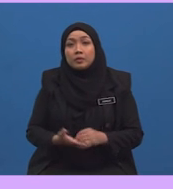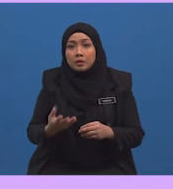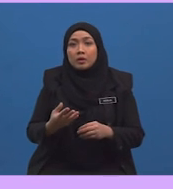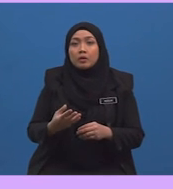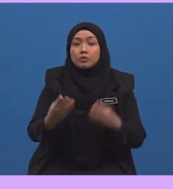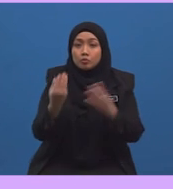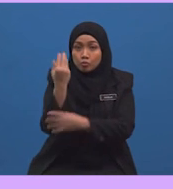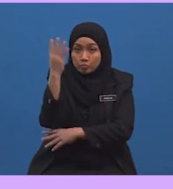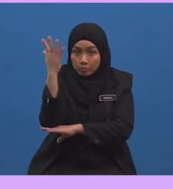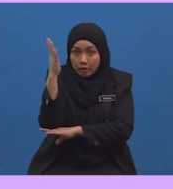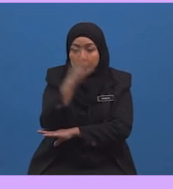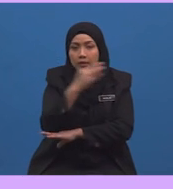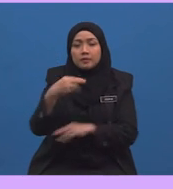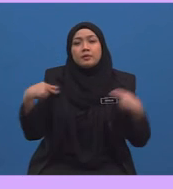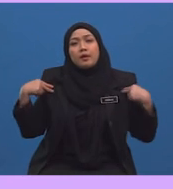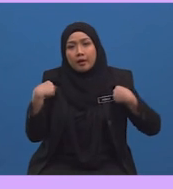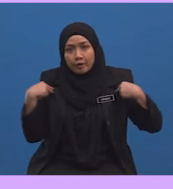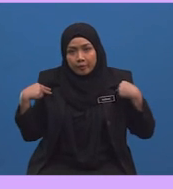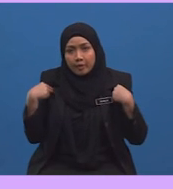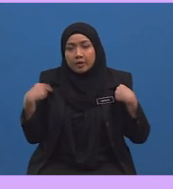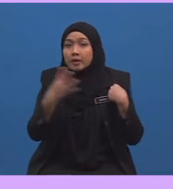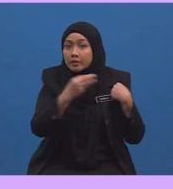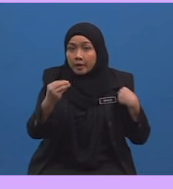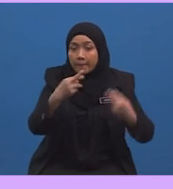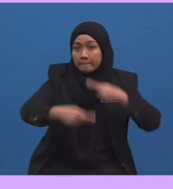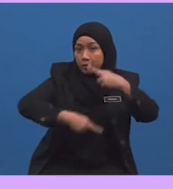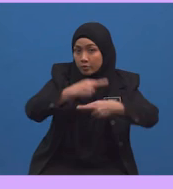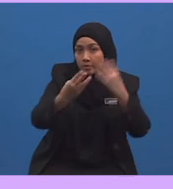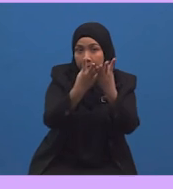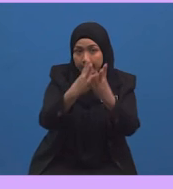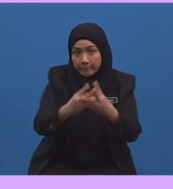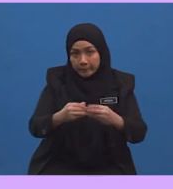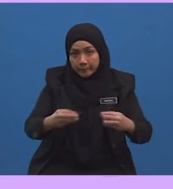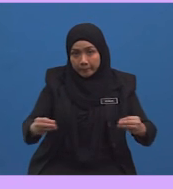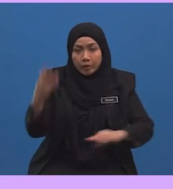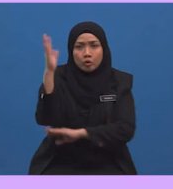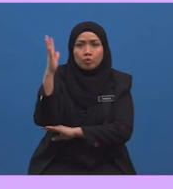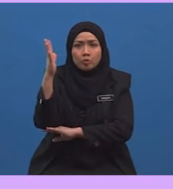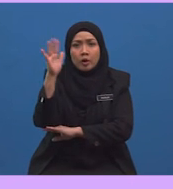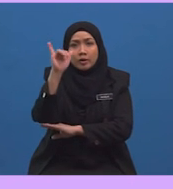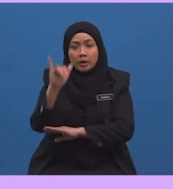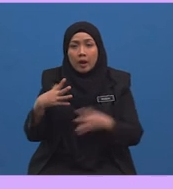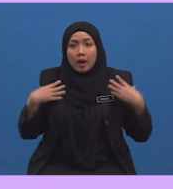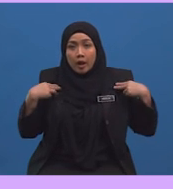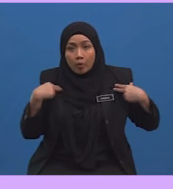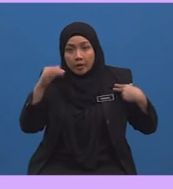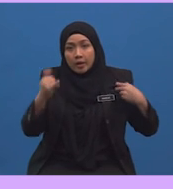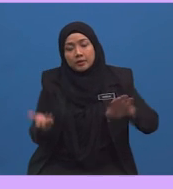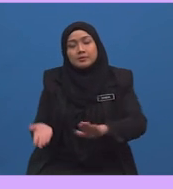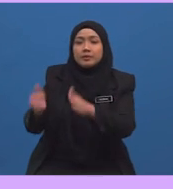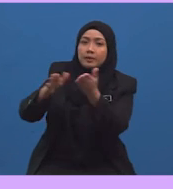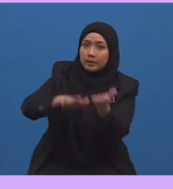tumbuhan dan haiwan. Selain itu, proses penguraian tumbuhan dan haiwan yang telah mati oleh bakteria